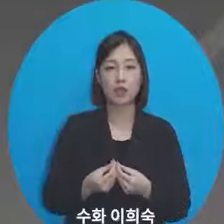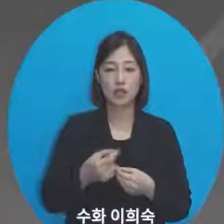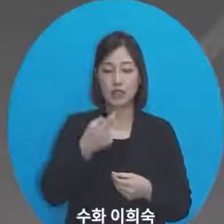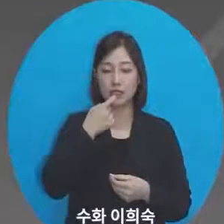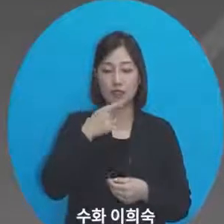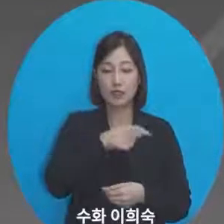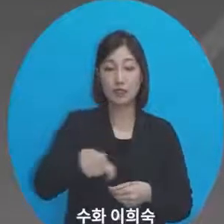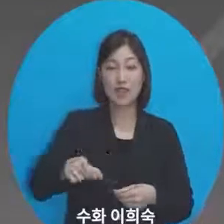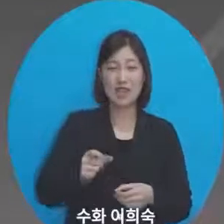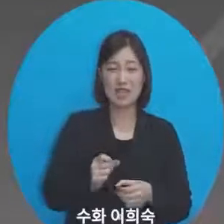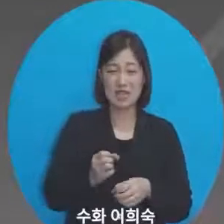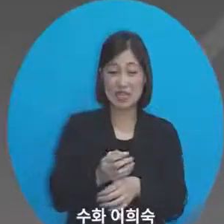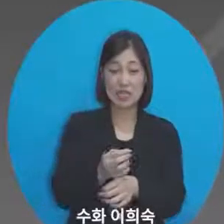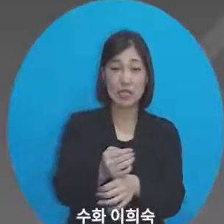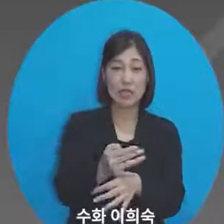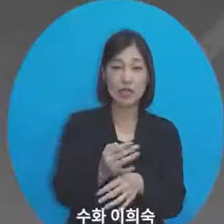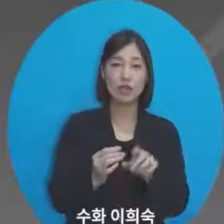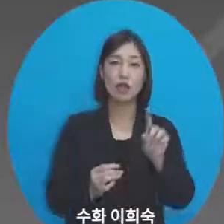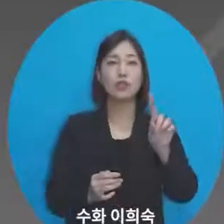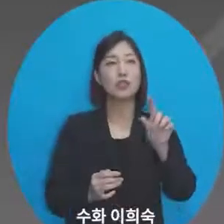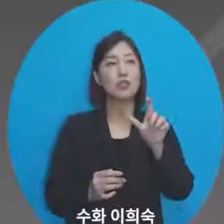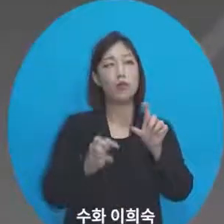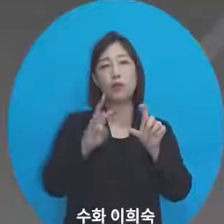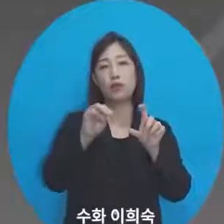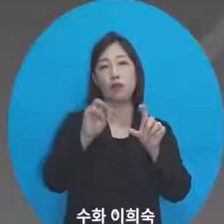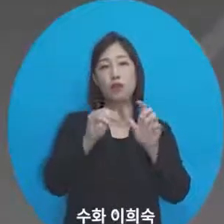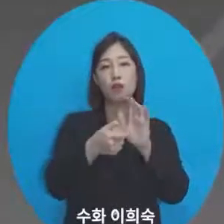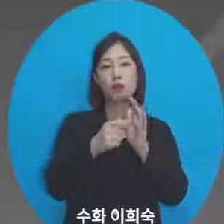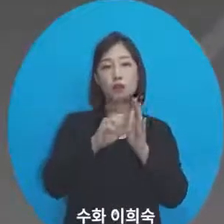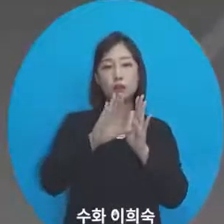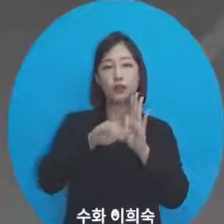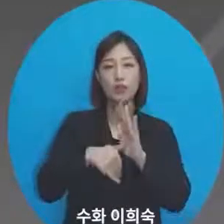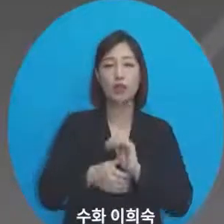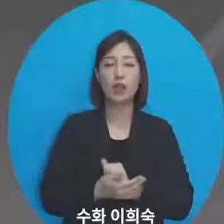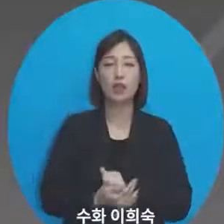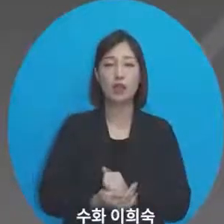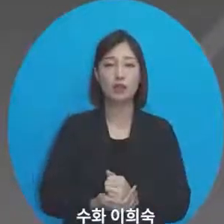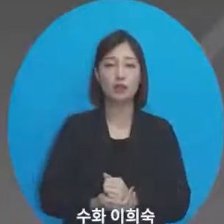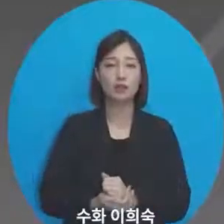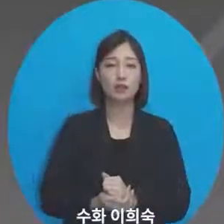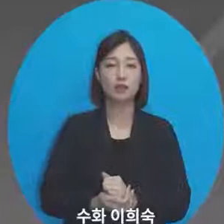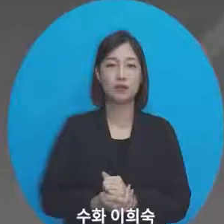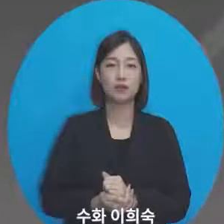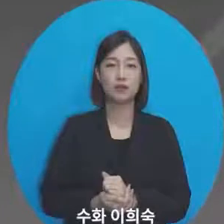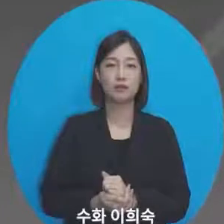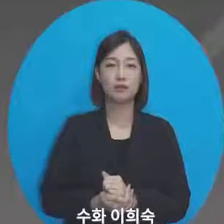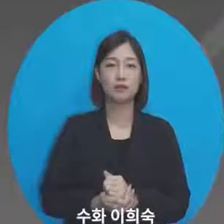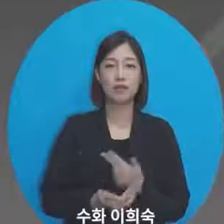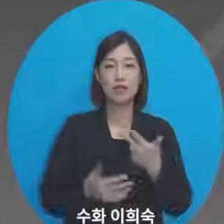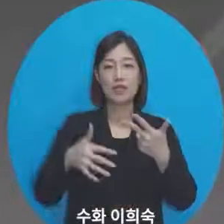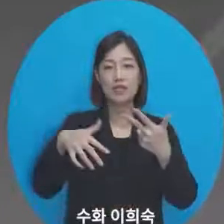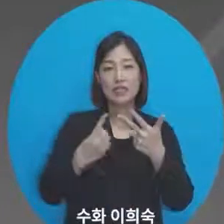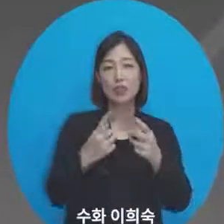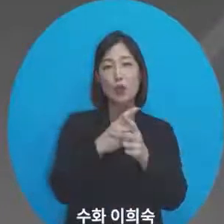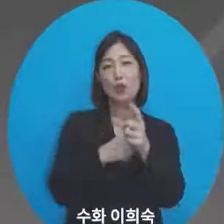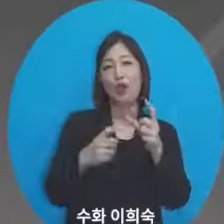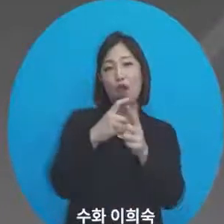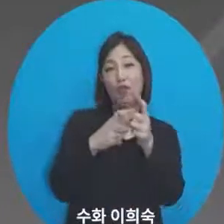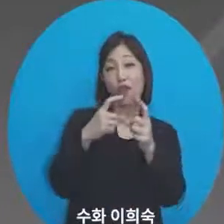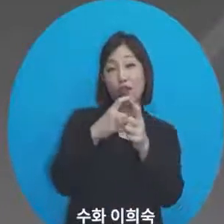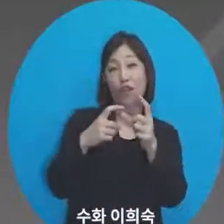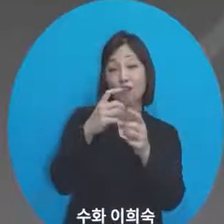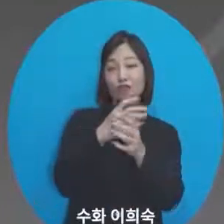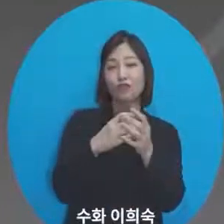경우에는 7초에 15m당 1m인 15초를 추가적으로 더한 22초를 횡단보도